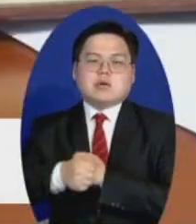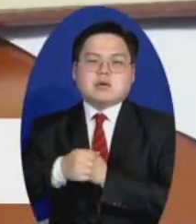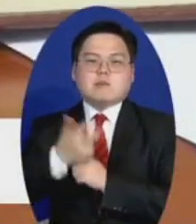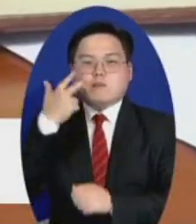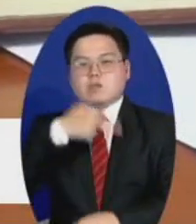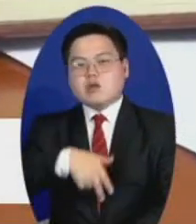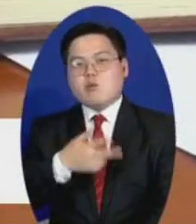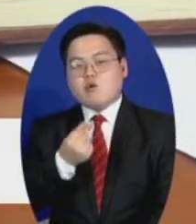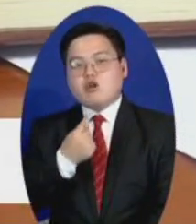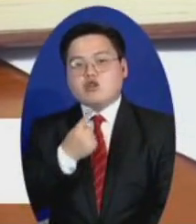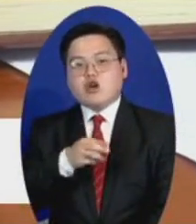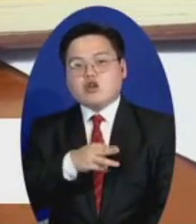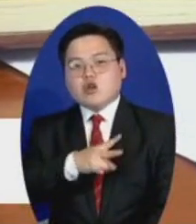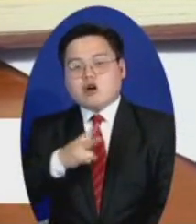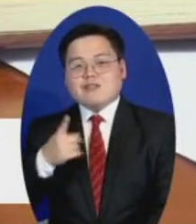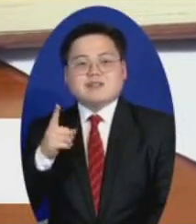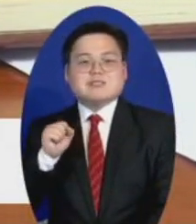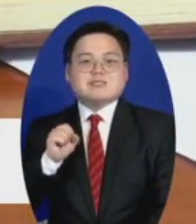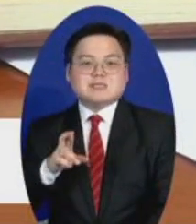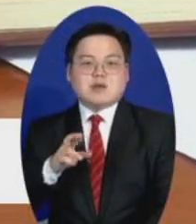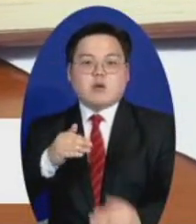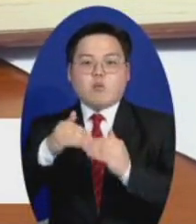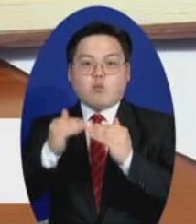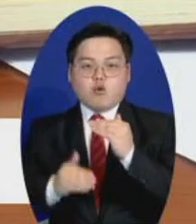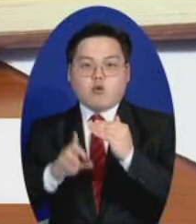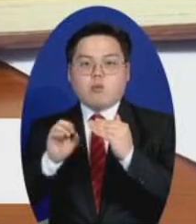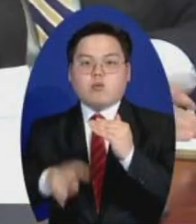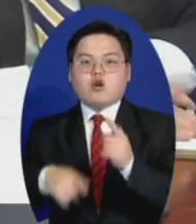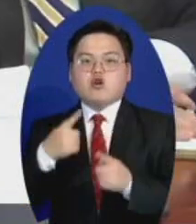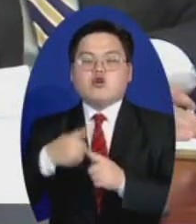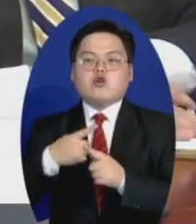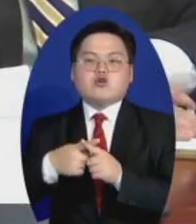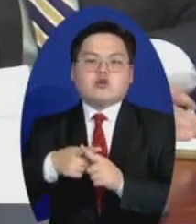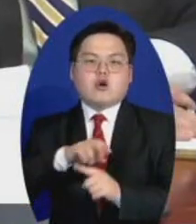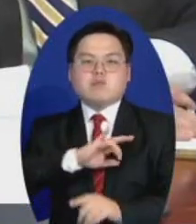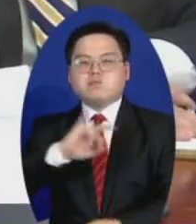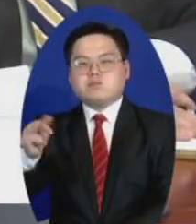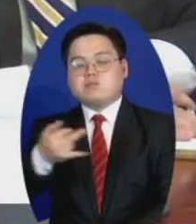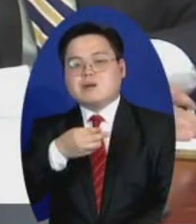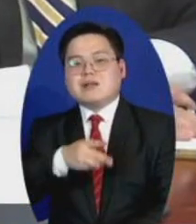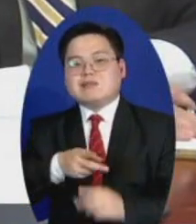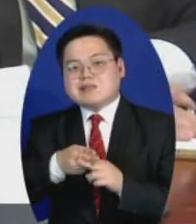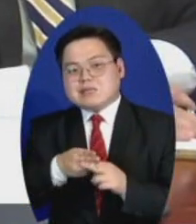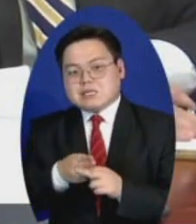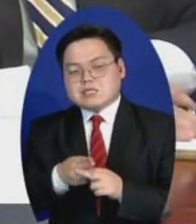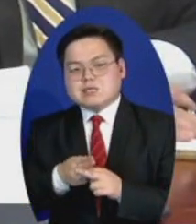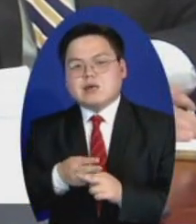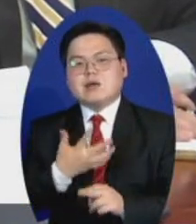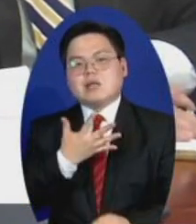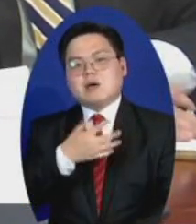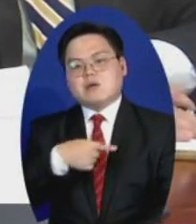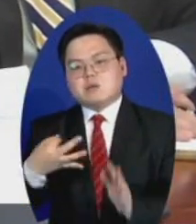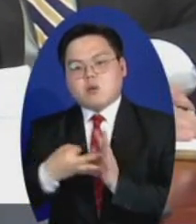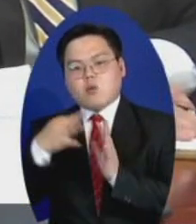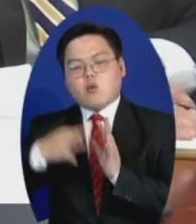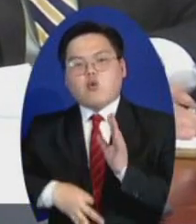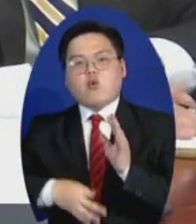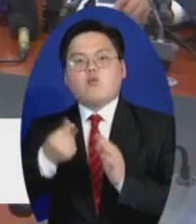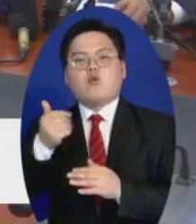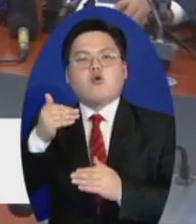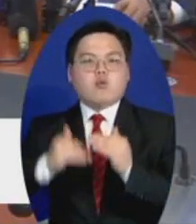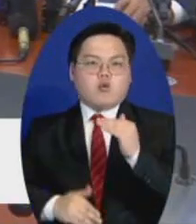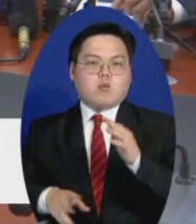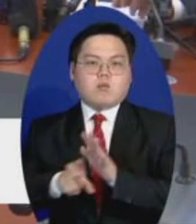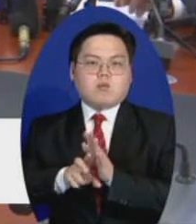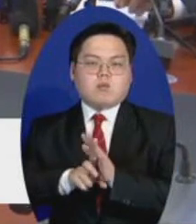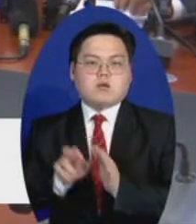эзэлдэг шатхууны үнийг 1 тоон тутамд 1 сая төгрөгөөр бууруулахад орон нутгийн тээзний үн дагаад 5-8% буурах тооцоол гарсан.